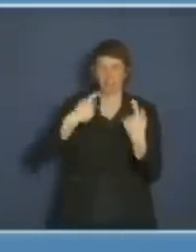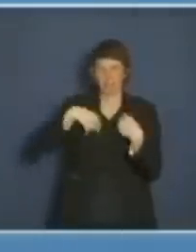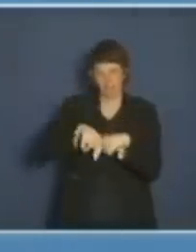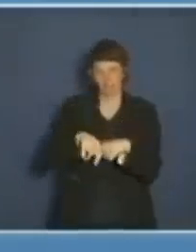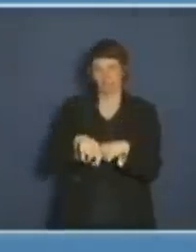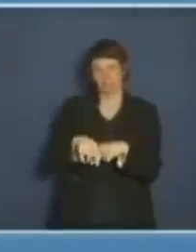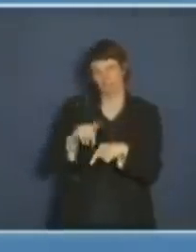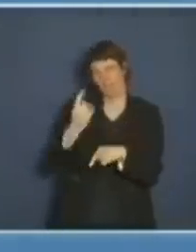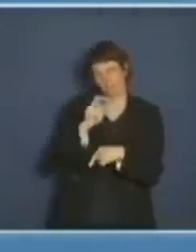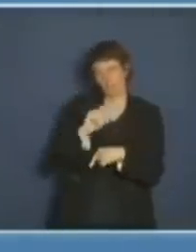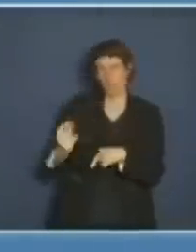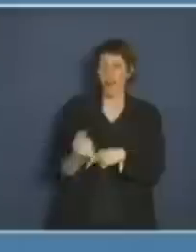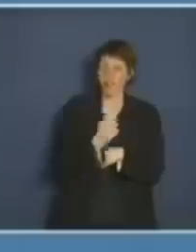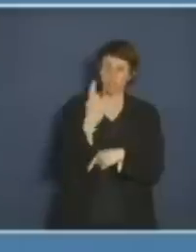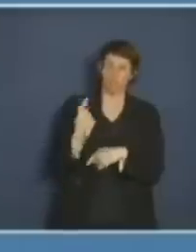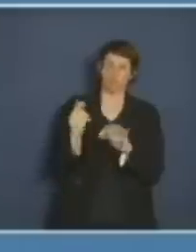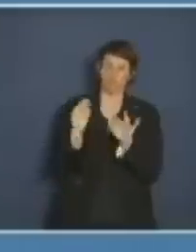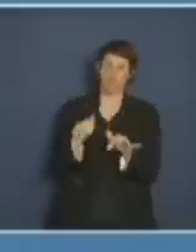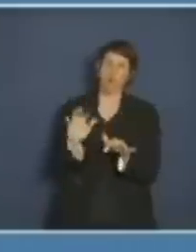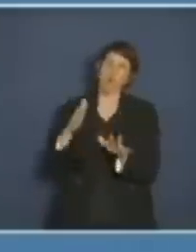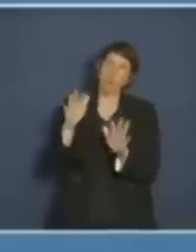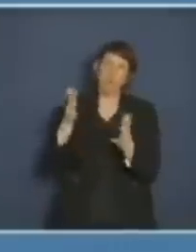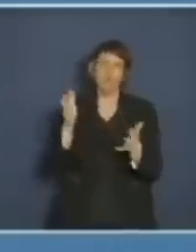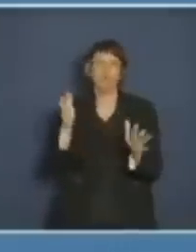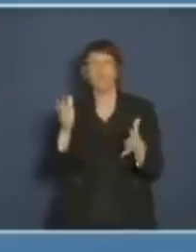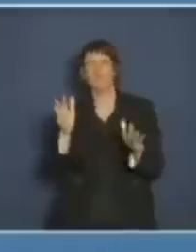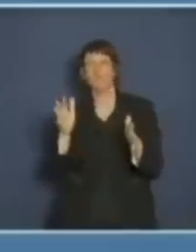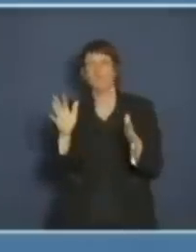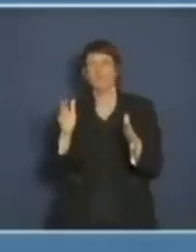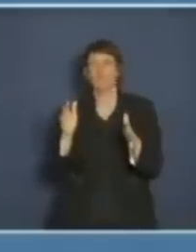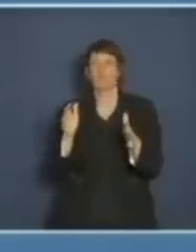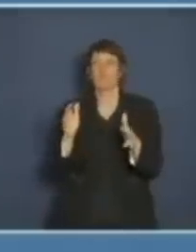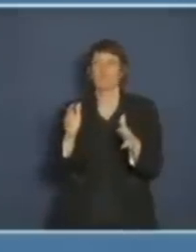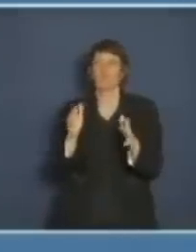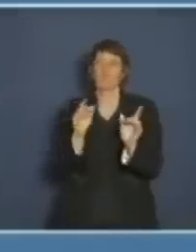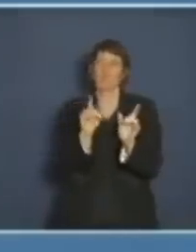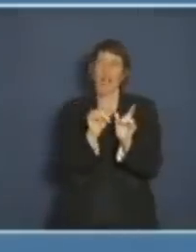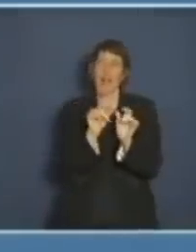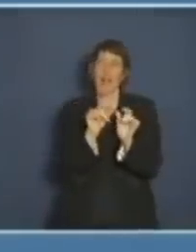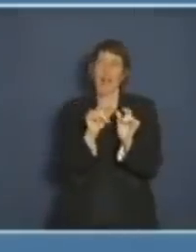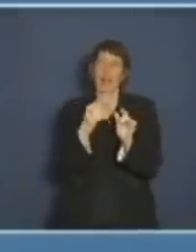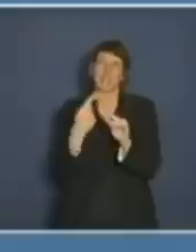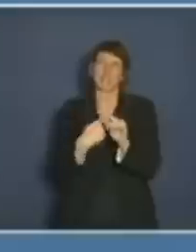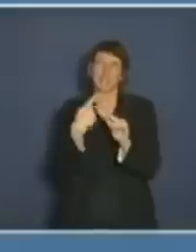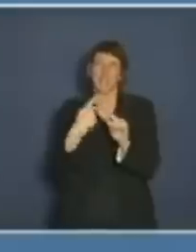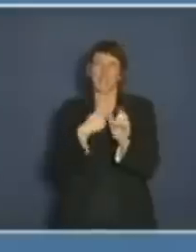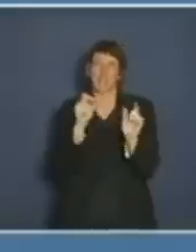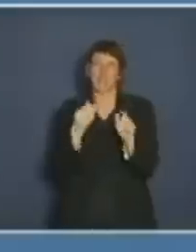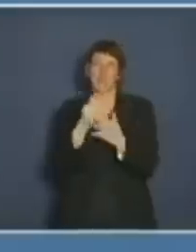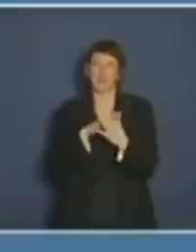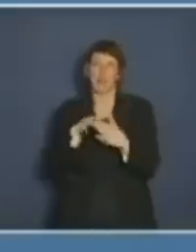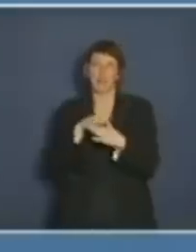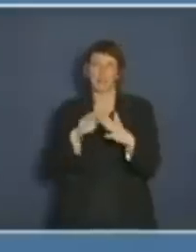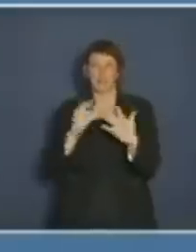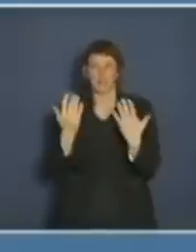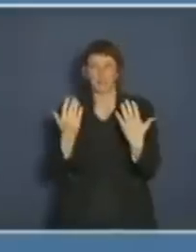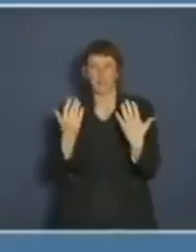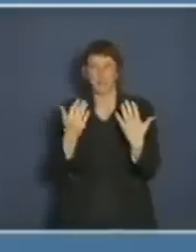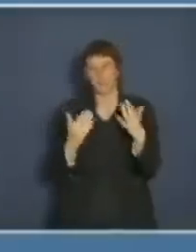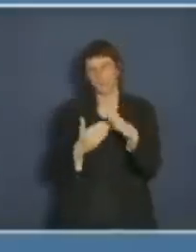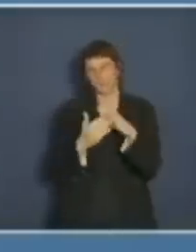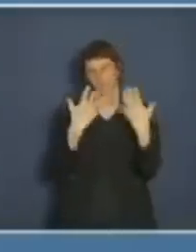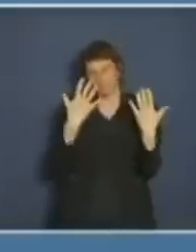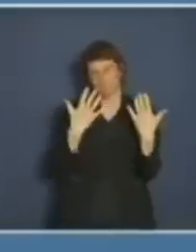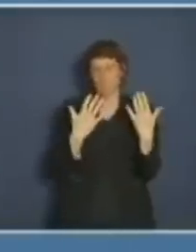runterrechnen, vielleicht so, ja, das wird so ungefähr so im einstelligen Bereich dann wahrscheinlich sich abspielen, möglicherweise im niedrigen zweistelligen Bereich,